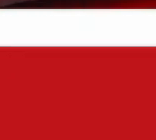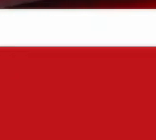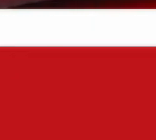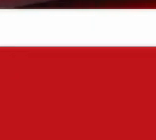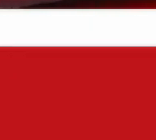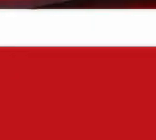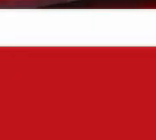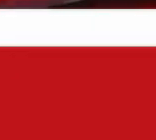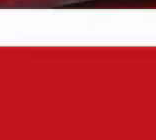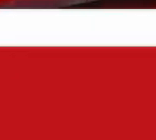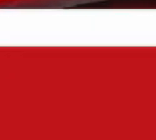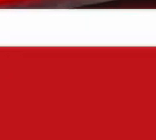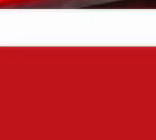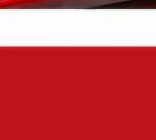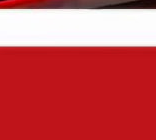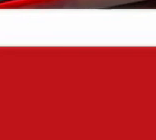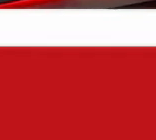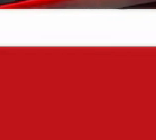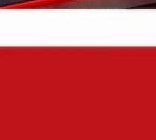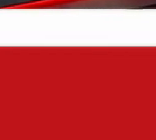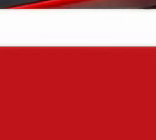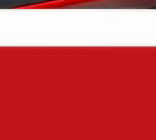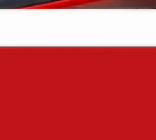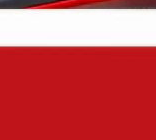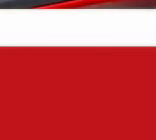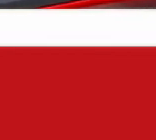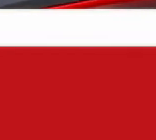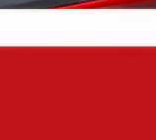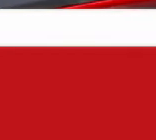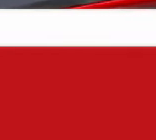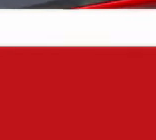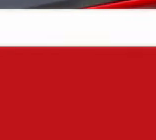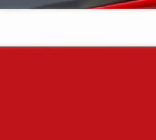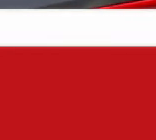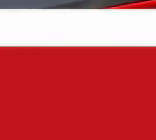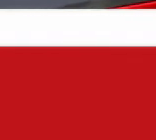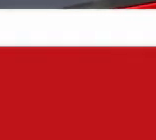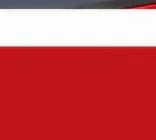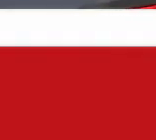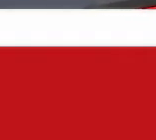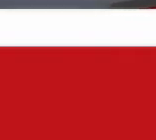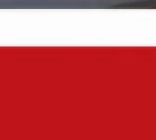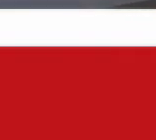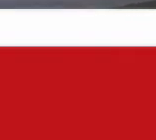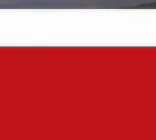תראה, קודם כל, מתנהלים בממשלה כבר תקופה ארוכה דיונים בנושא הזה, והדעות